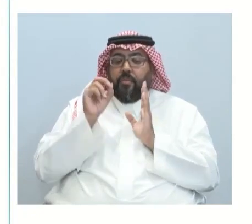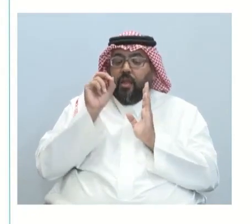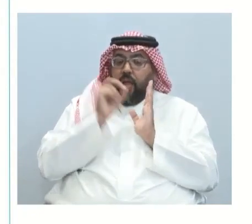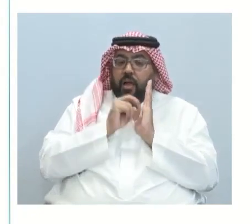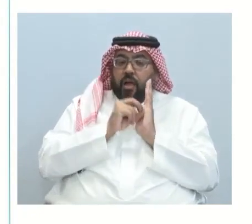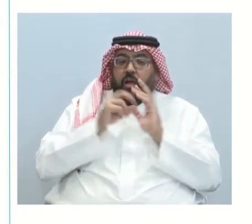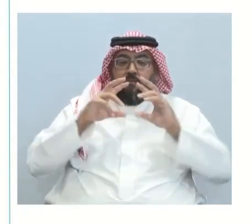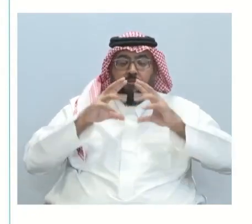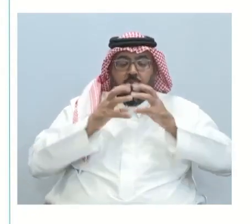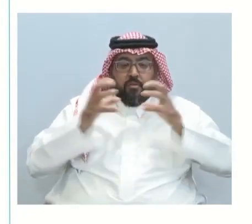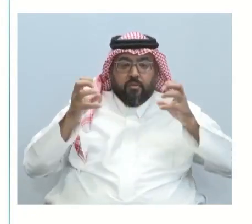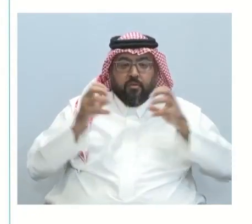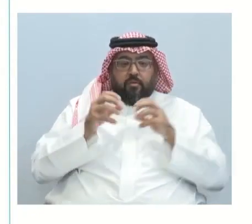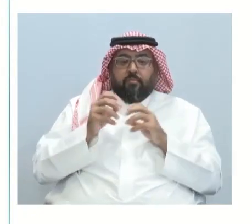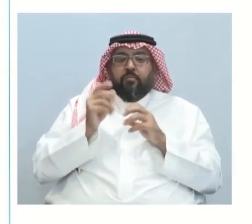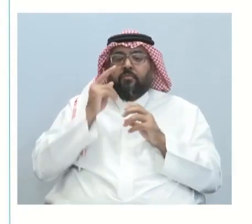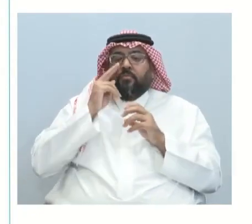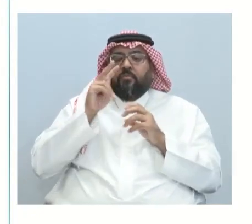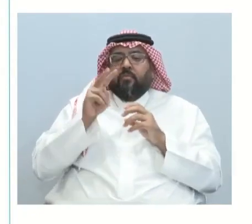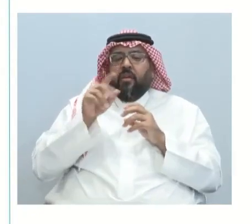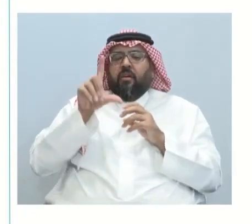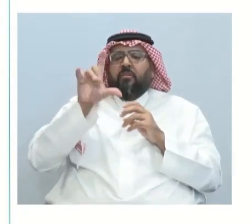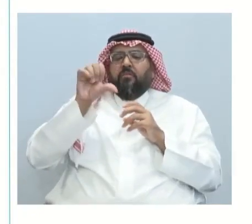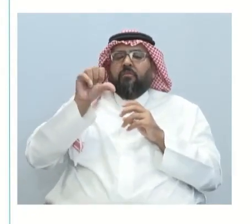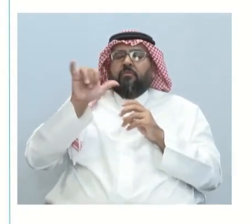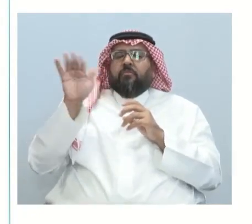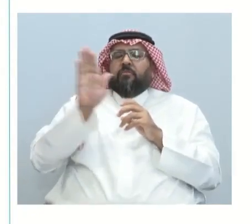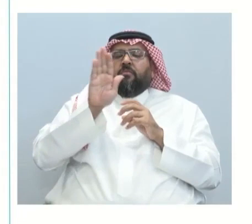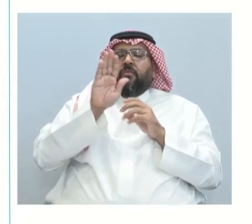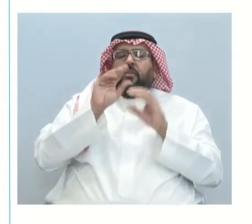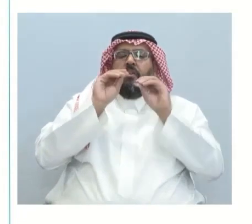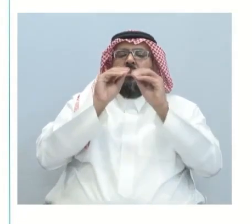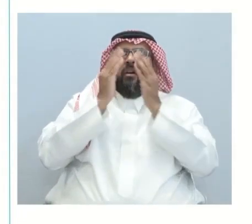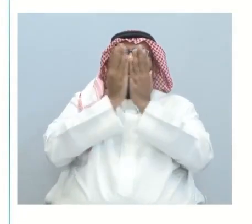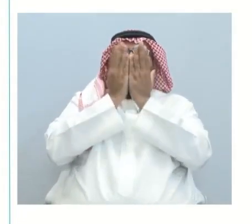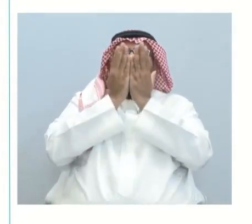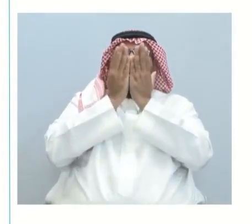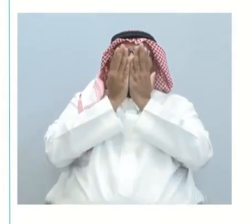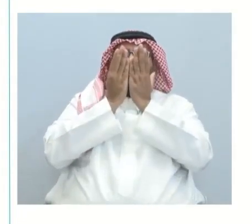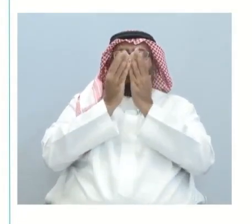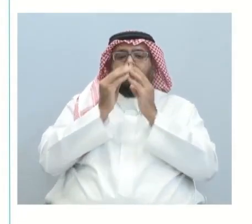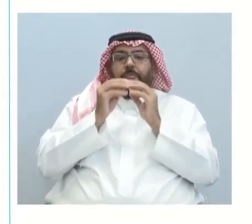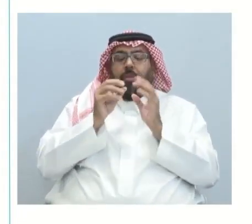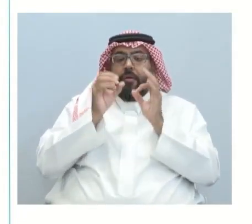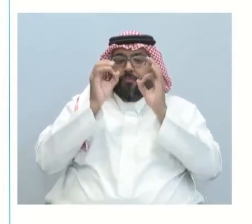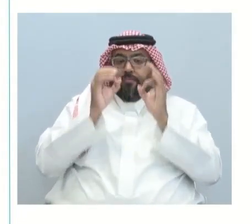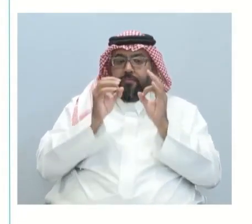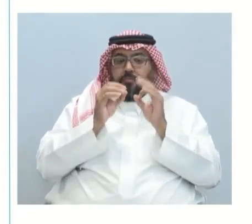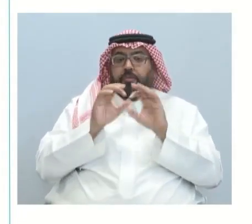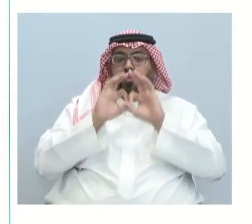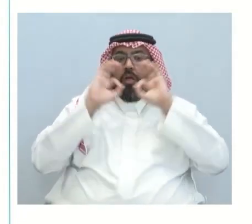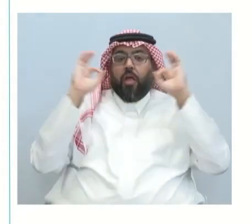فهنا فسرها مين فسرها نظريه لوس فبنستطيع ان نقول ان يعتبر نموذج لويس هو النموذج